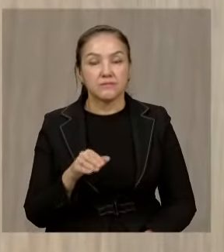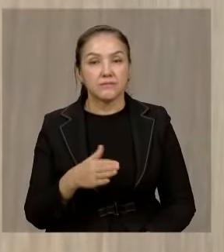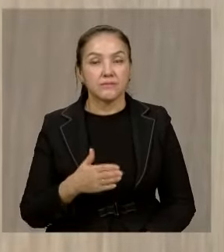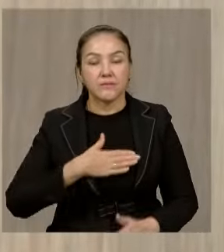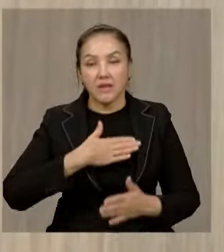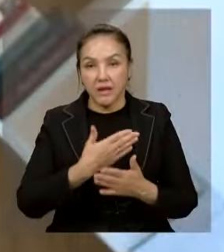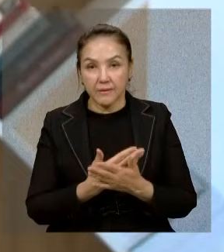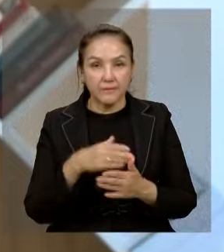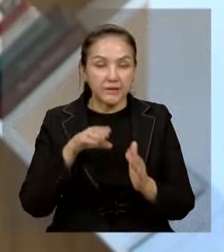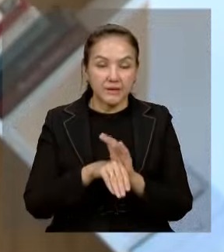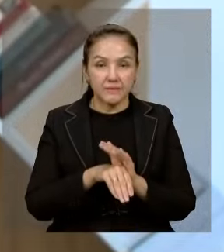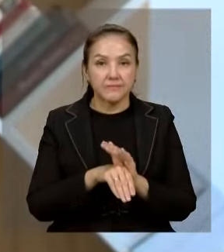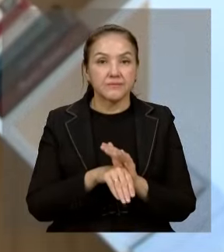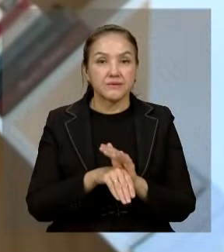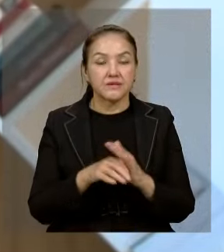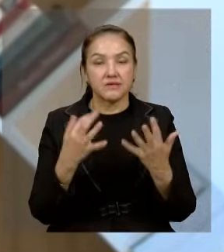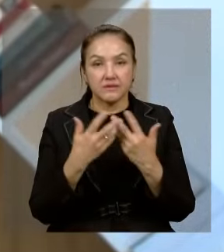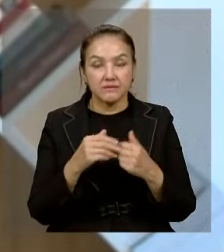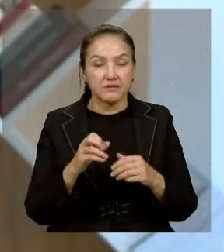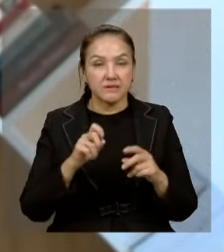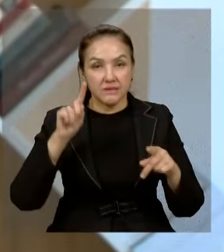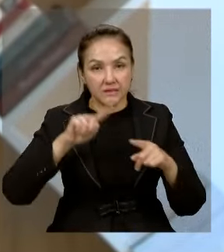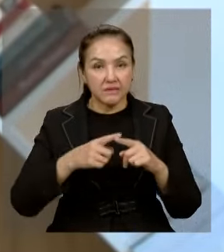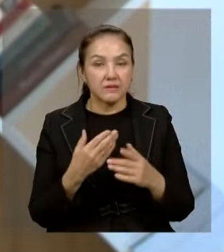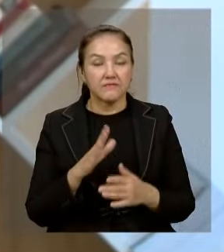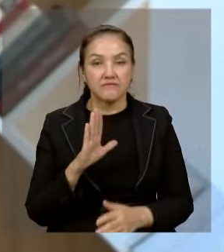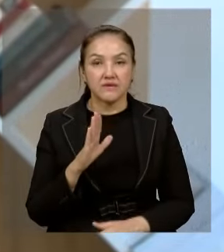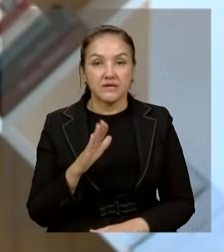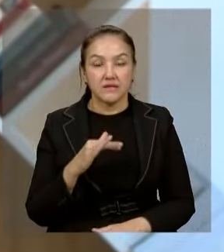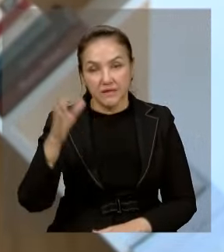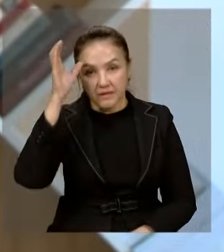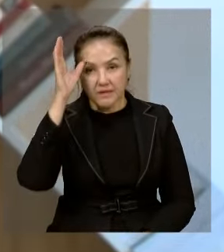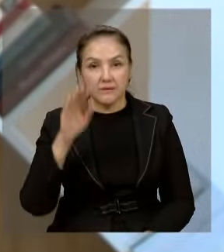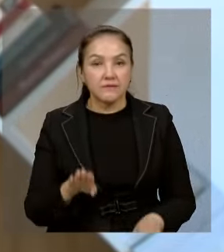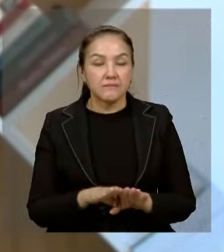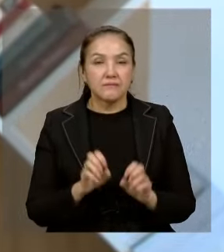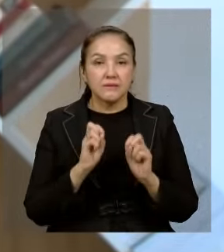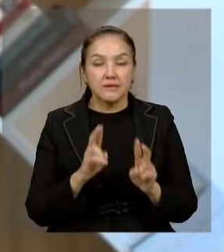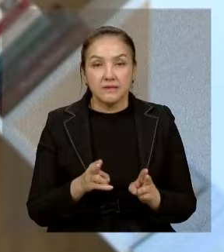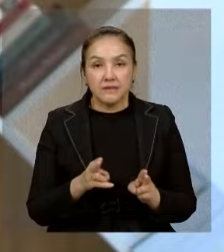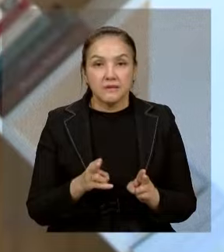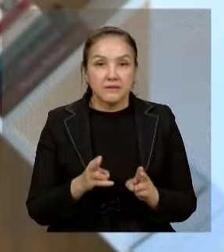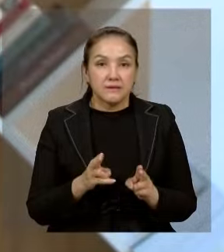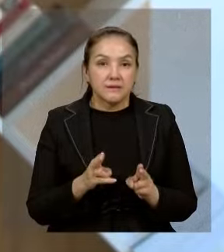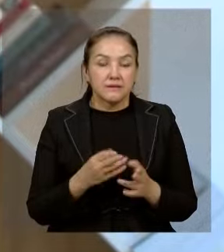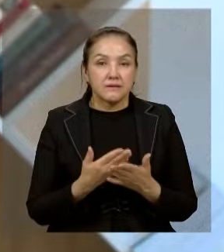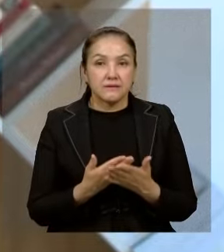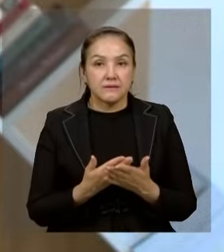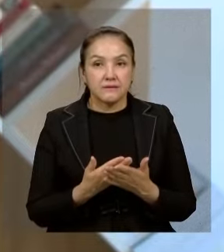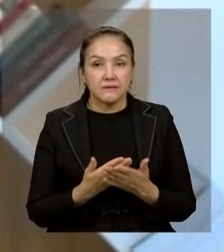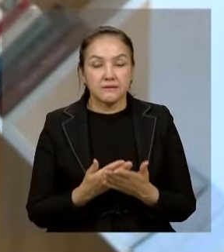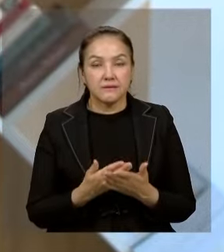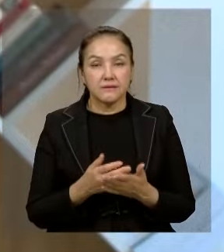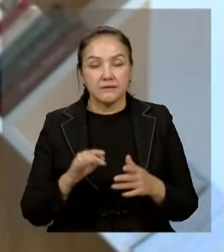активно внедряется цифровая технология в сфере образования такие как э